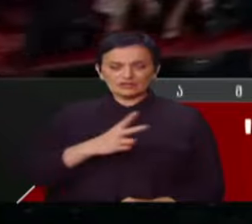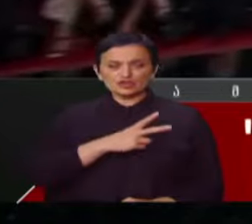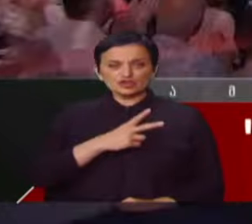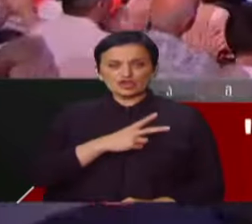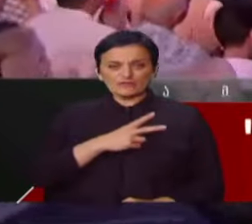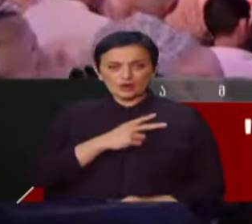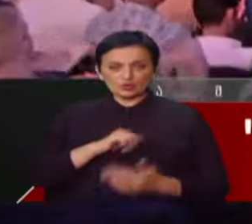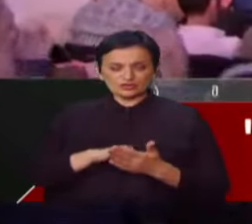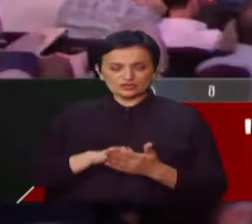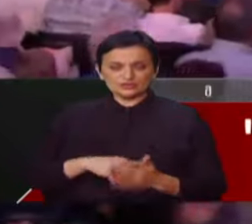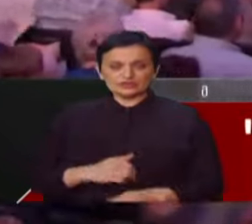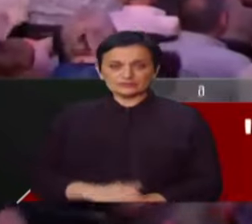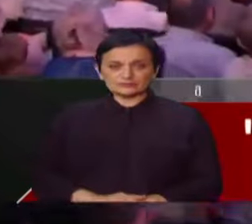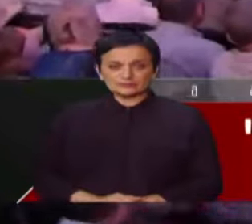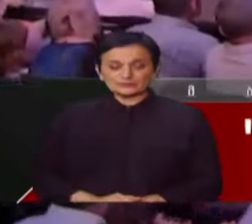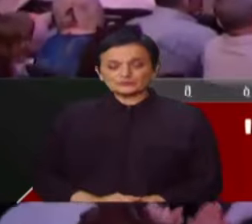სიყვარულისთვის.